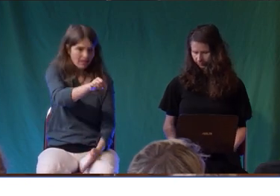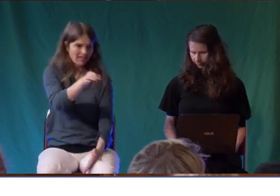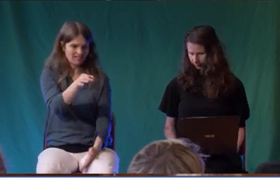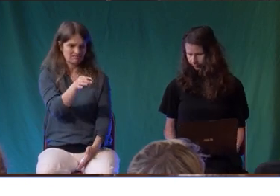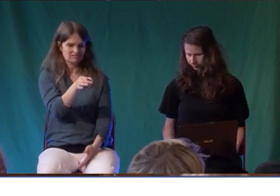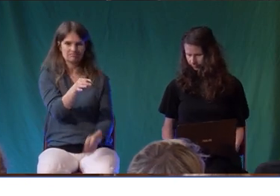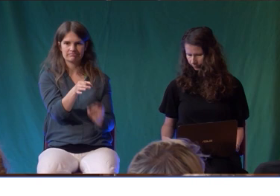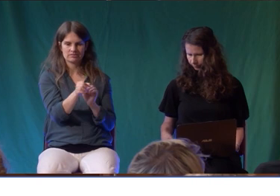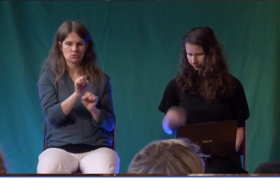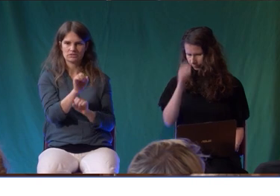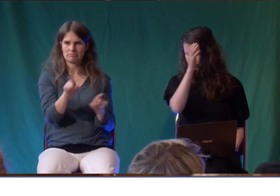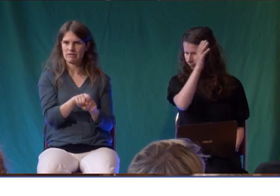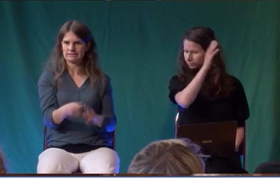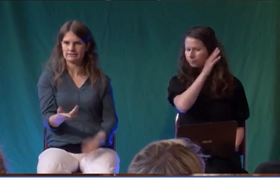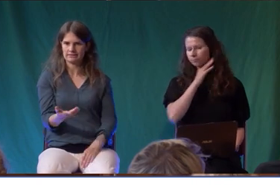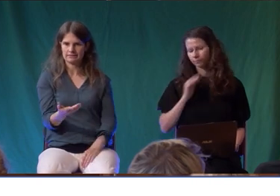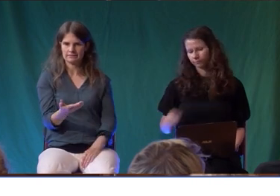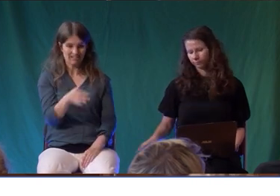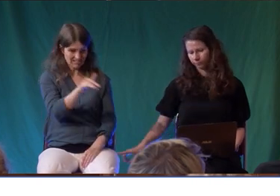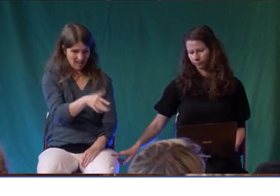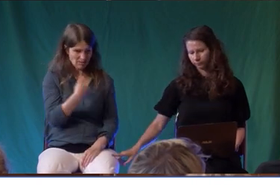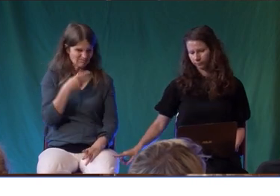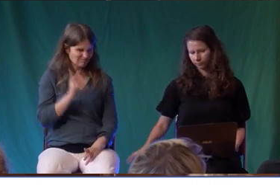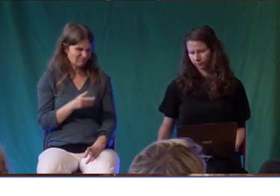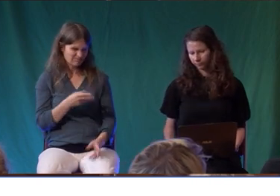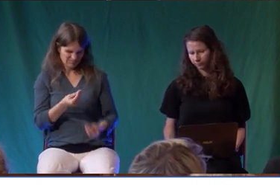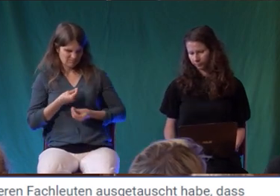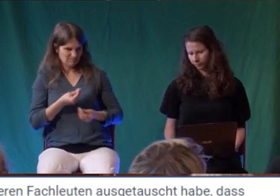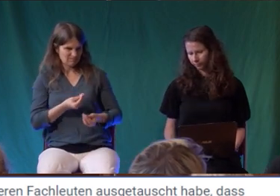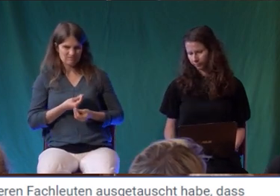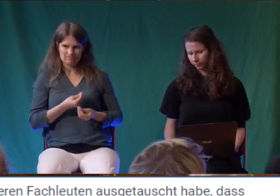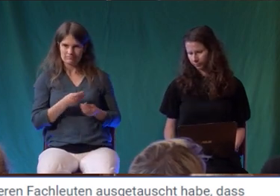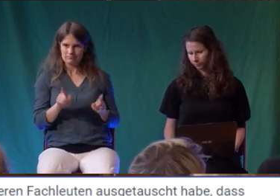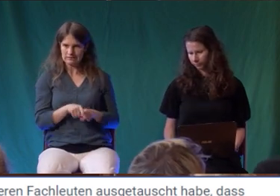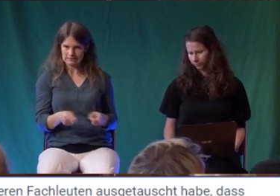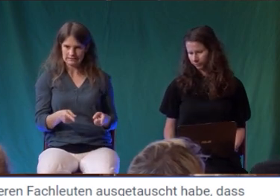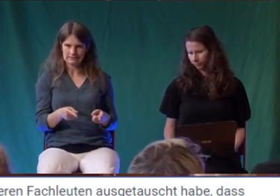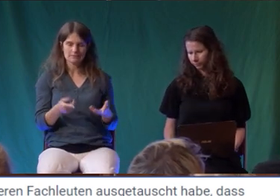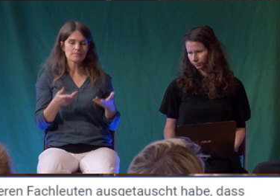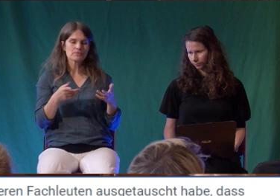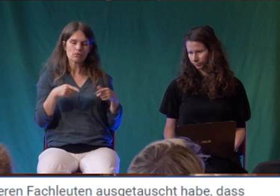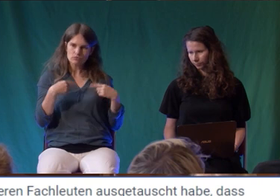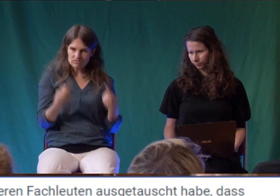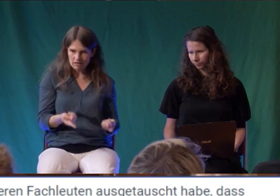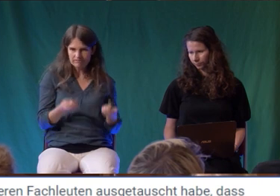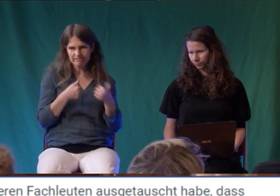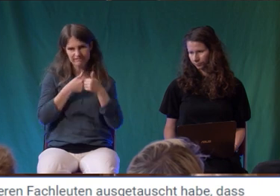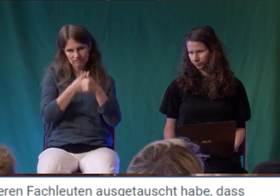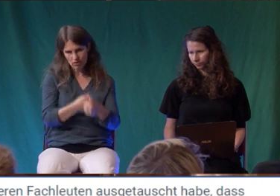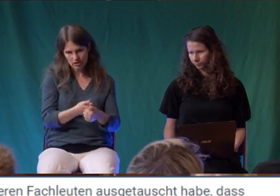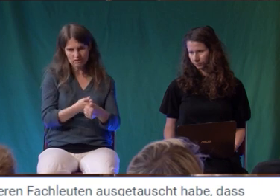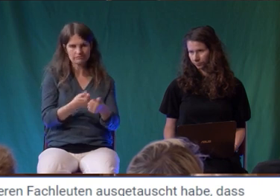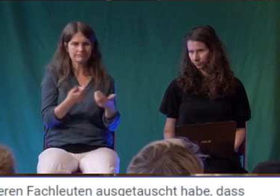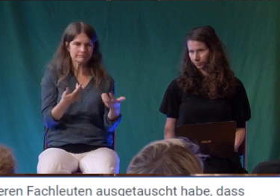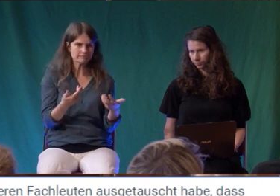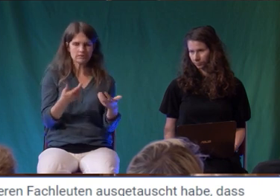nicht genau passend für die Eltern sind dass sie einfach nicht so richtig geeignet sind und das führt dazu dass Eltern